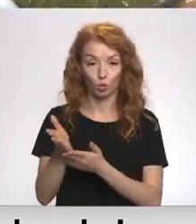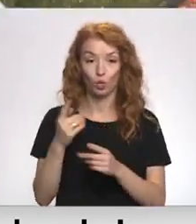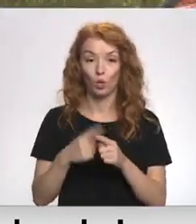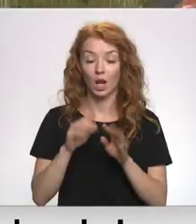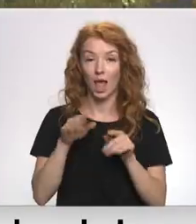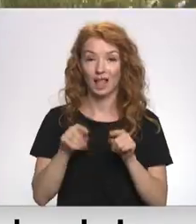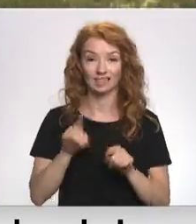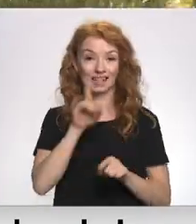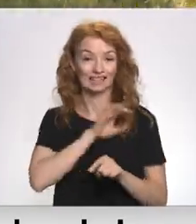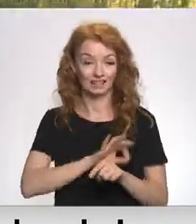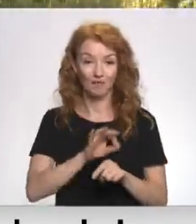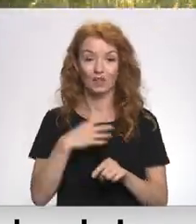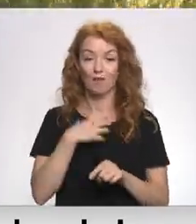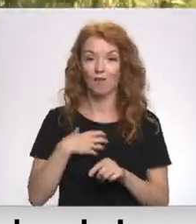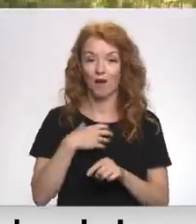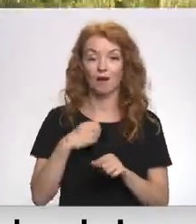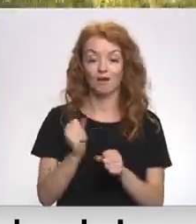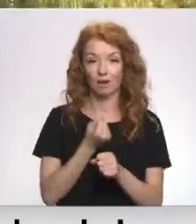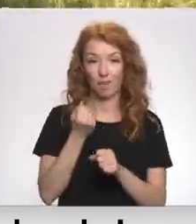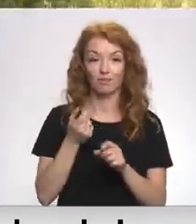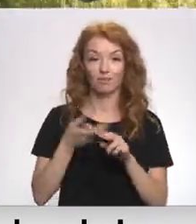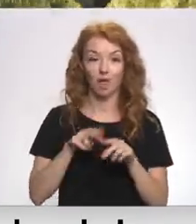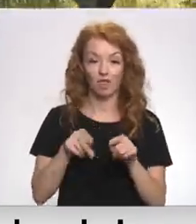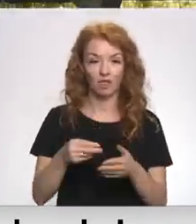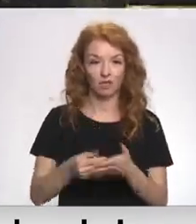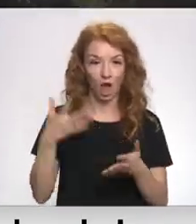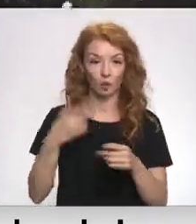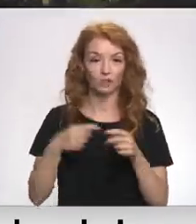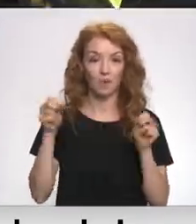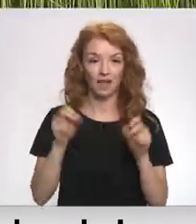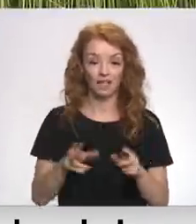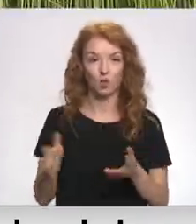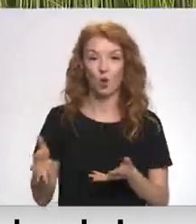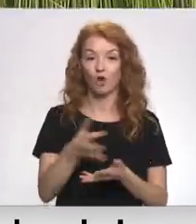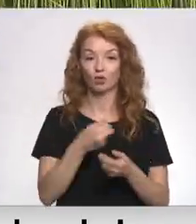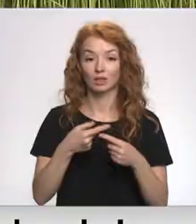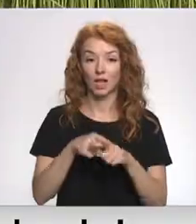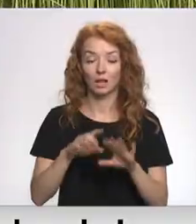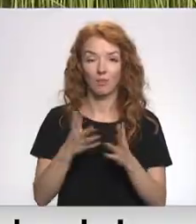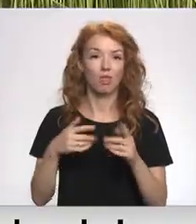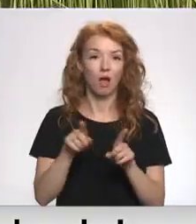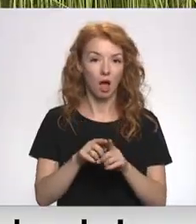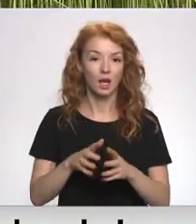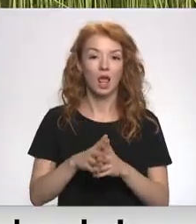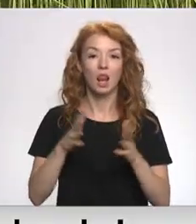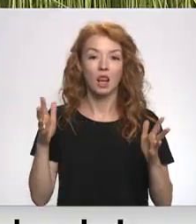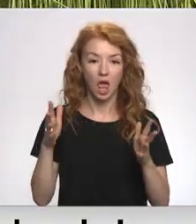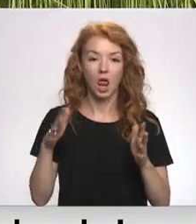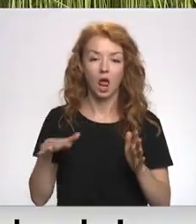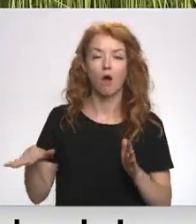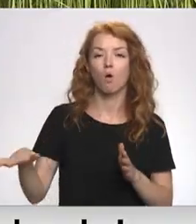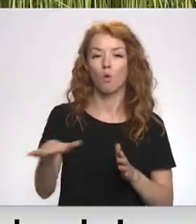audzēšana būtu izdevīga, esot vajadzīga ne tikai šāda dārga un speciāla novākšanas tehnika, bet arī lieli kaņepju